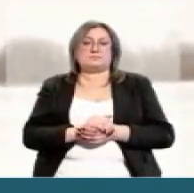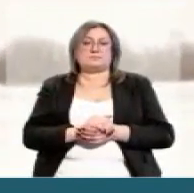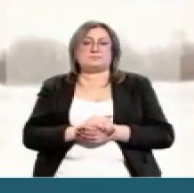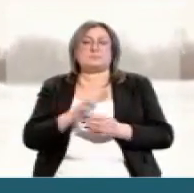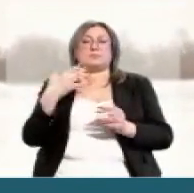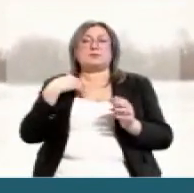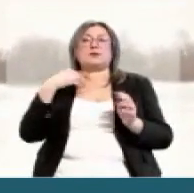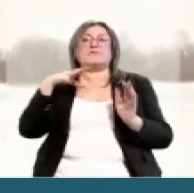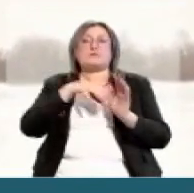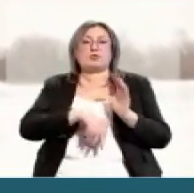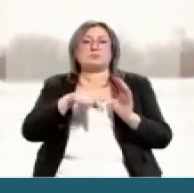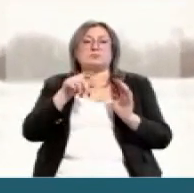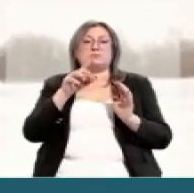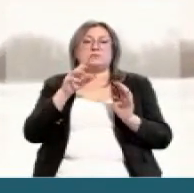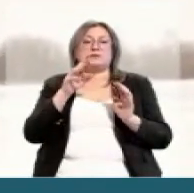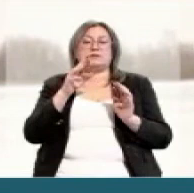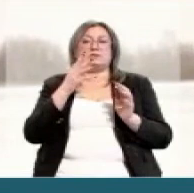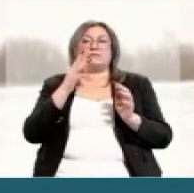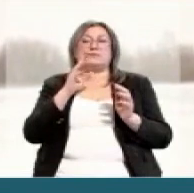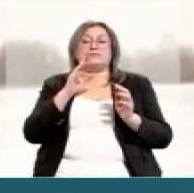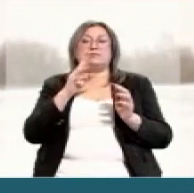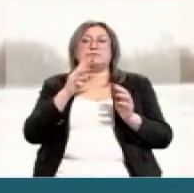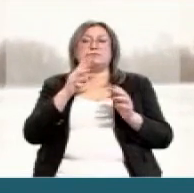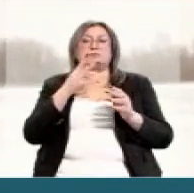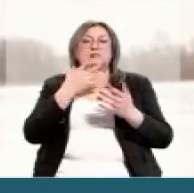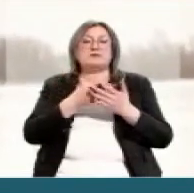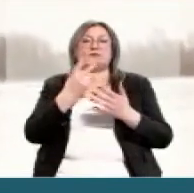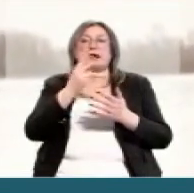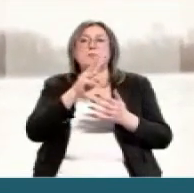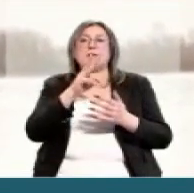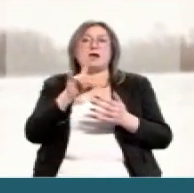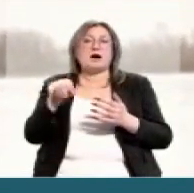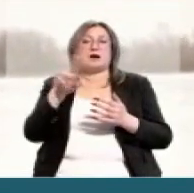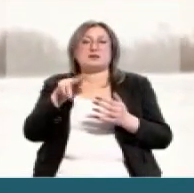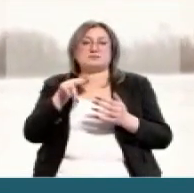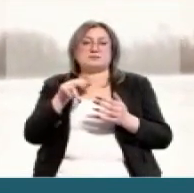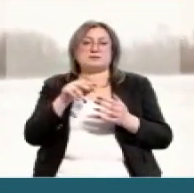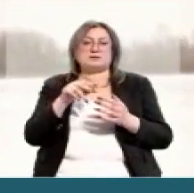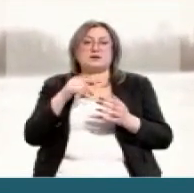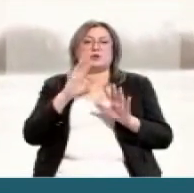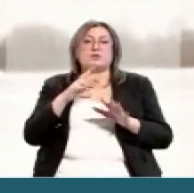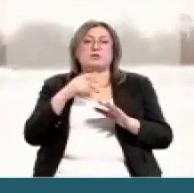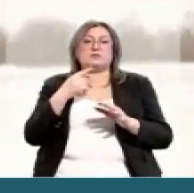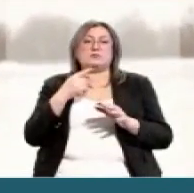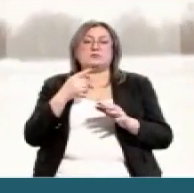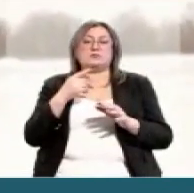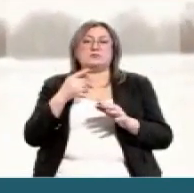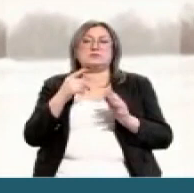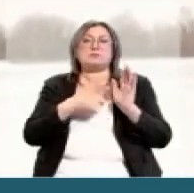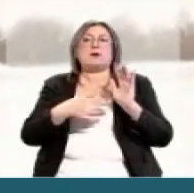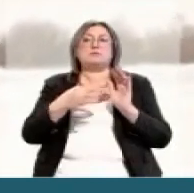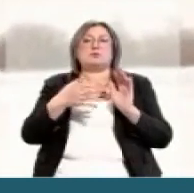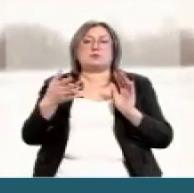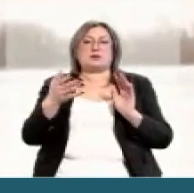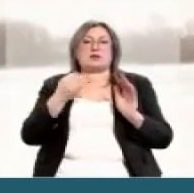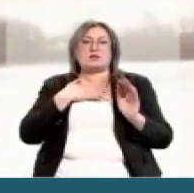в 2 миллиарда, то есть носим в лепту вот эти в 2 миллиарда. То есть не только, говорю, вот Семирезерка, Басаман,